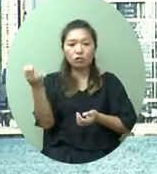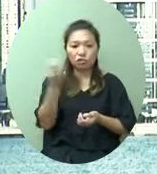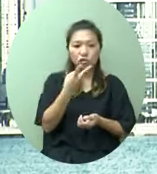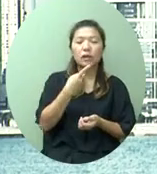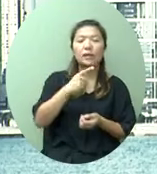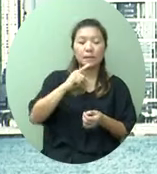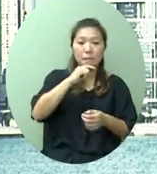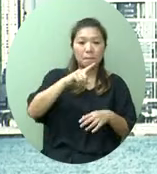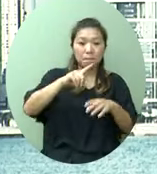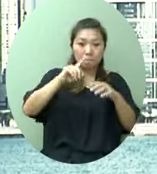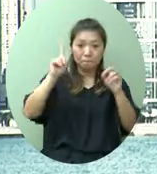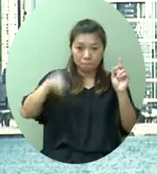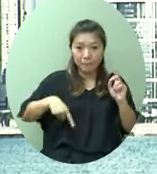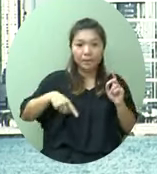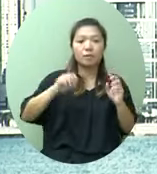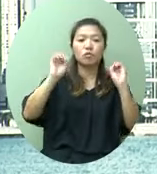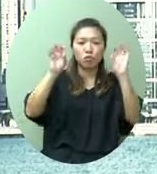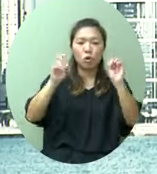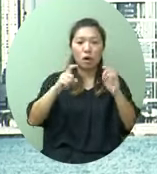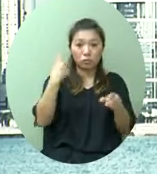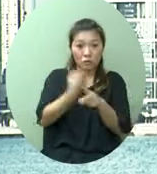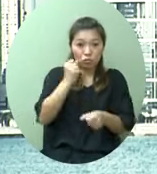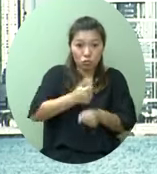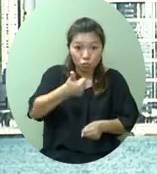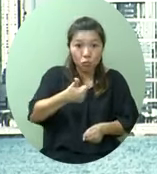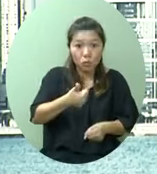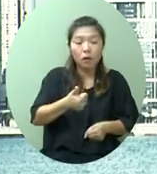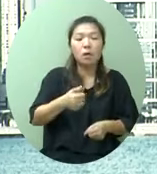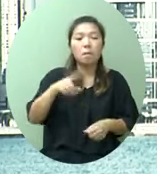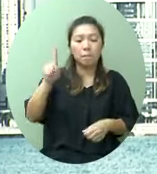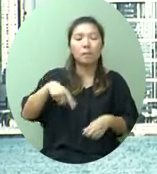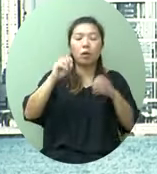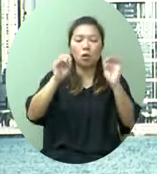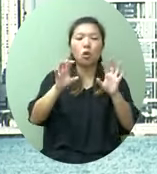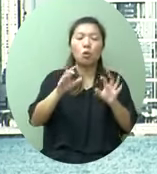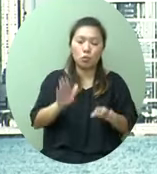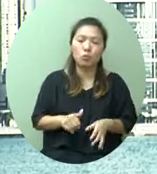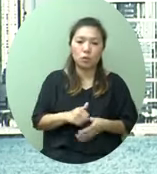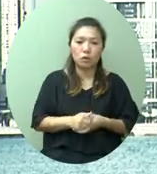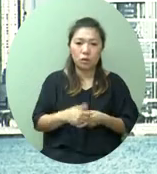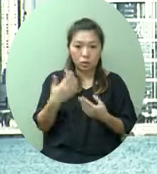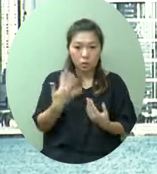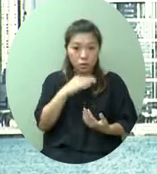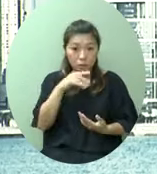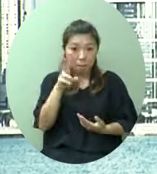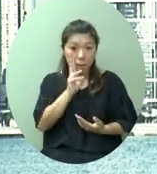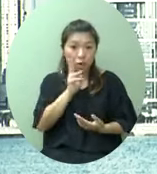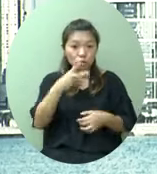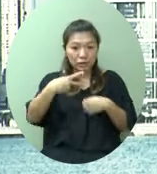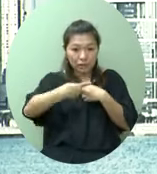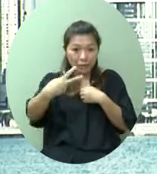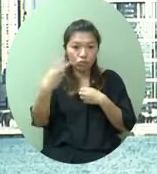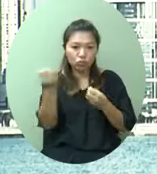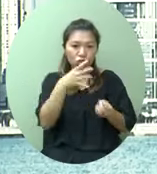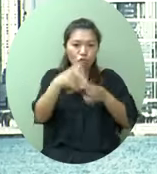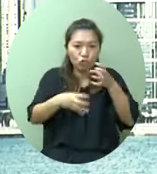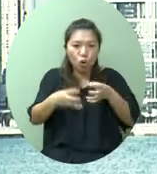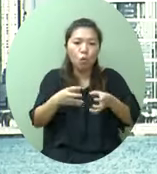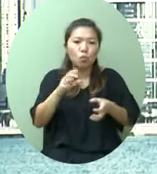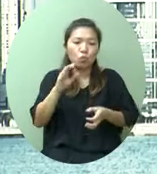再話翻俾佢哋聽，我哋係可以做得到嘅嚇。咁亦都可以即係進行第二次嘅對接啦